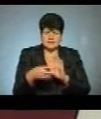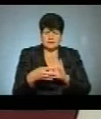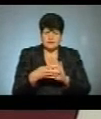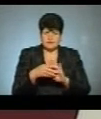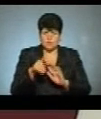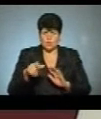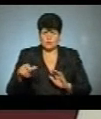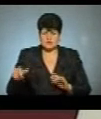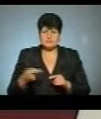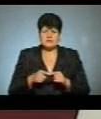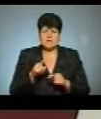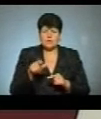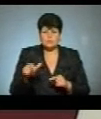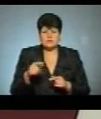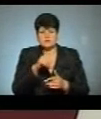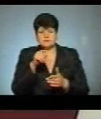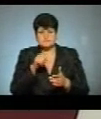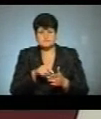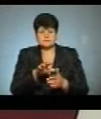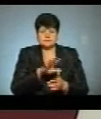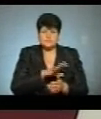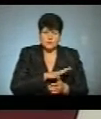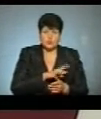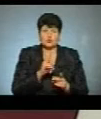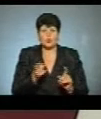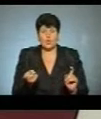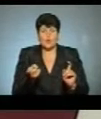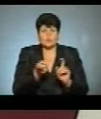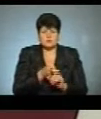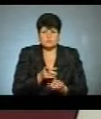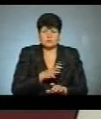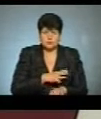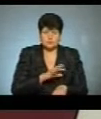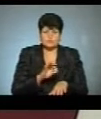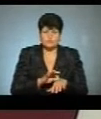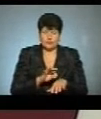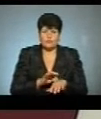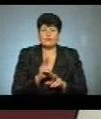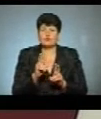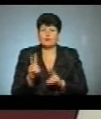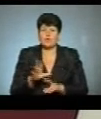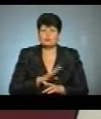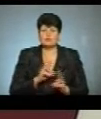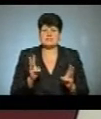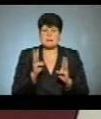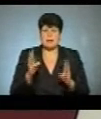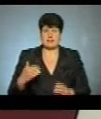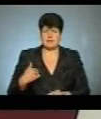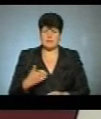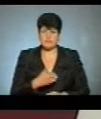3629 осіб. Це люди, в яких підозрювали COVID-19, хто контактував із хворими на коронавірус та в кого було запалення